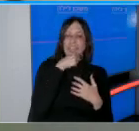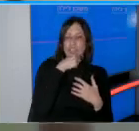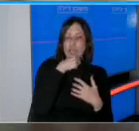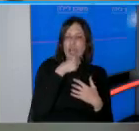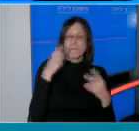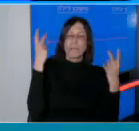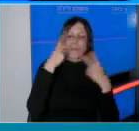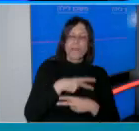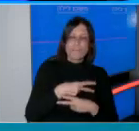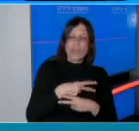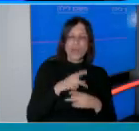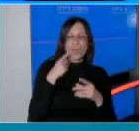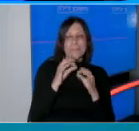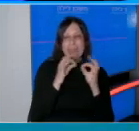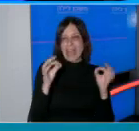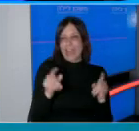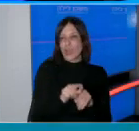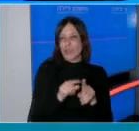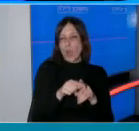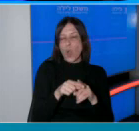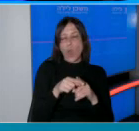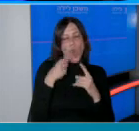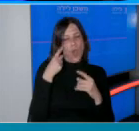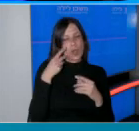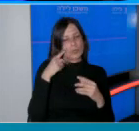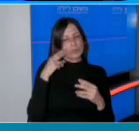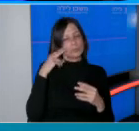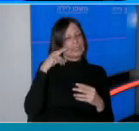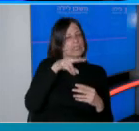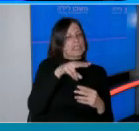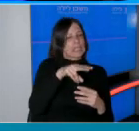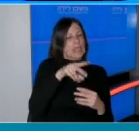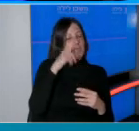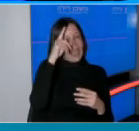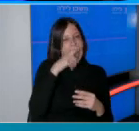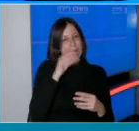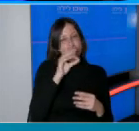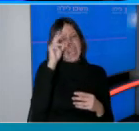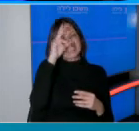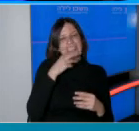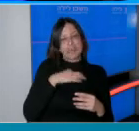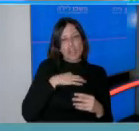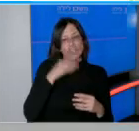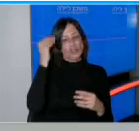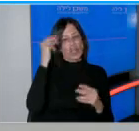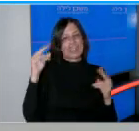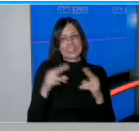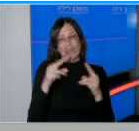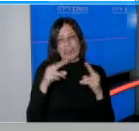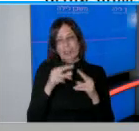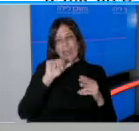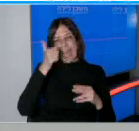הזה שהוא מתחיל כמו זום אין כזה, שבעצם האבא של סבא שלי זוכר את הצרפתים הראשונים